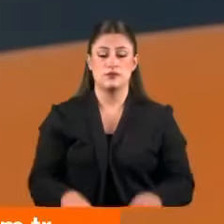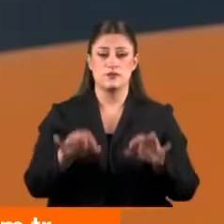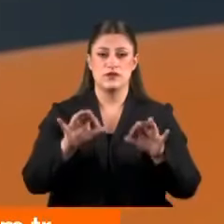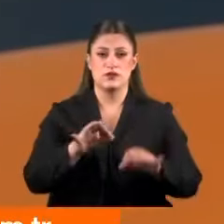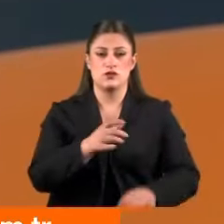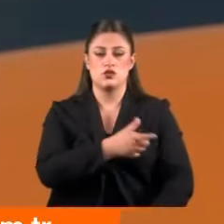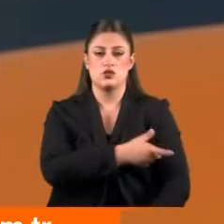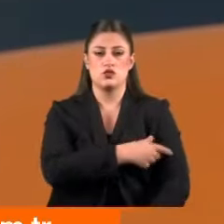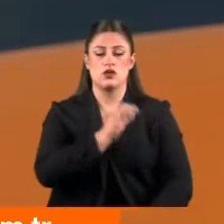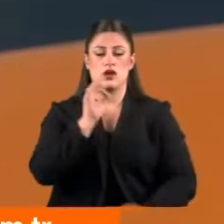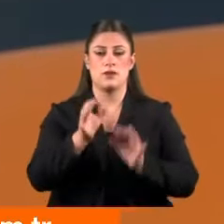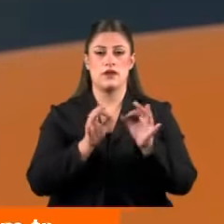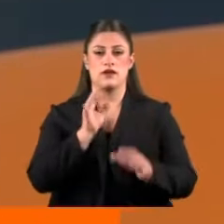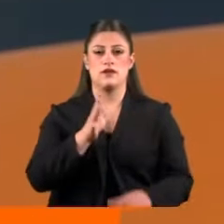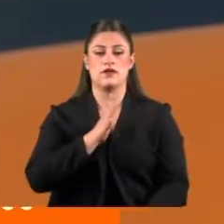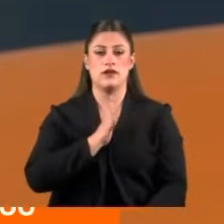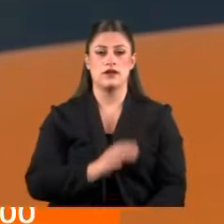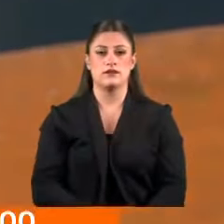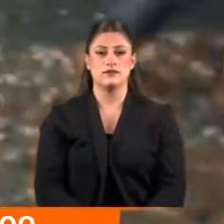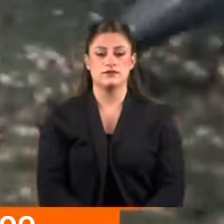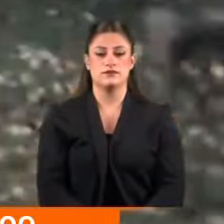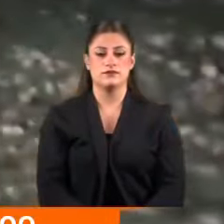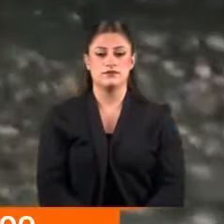Sırada yurttan haber turumuz var.